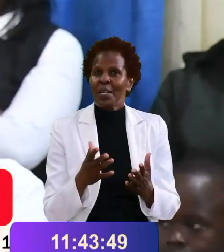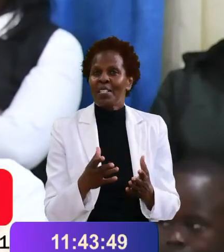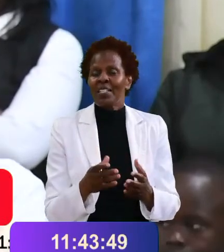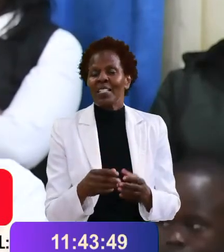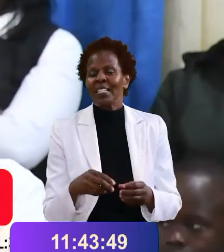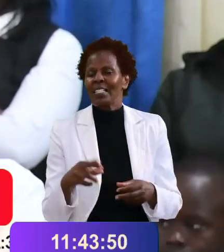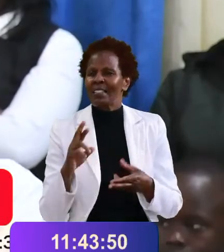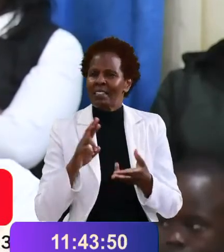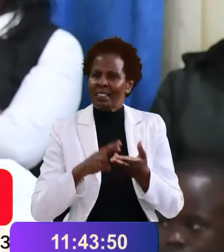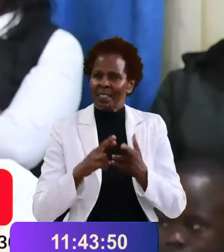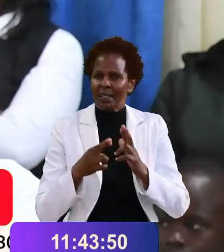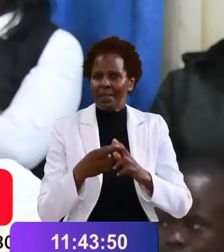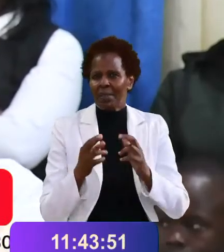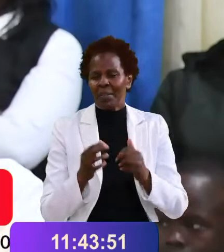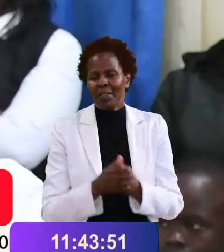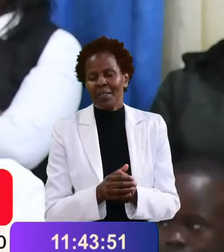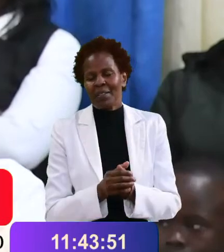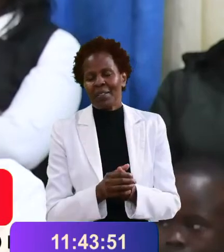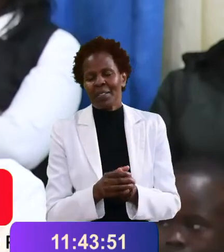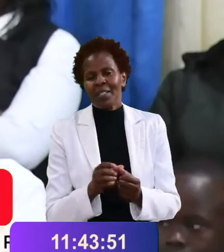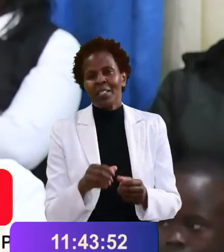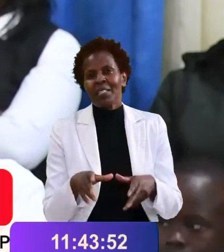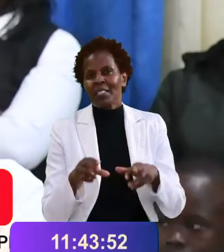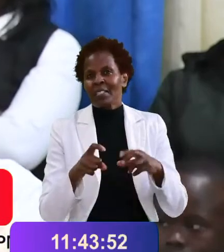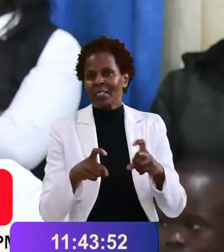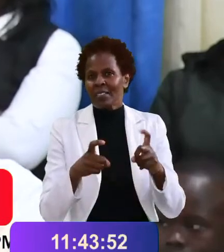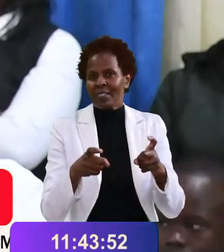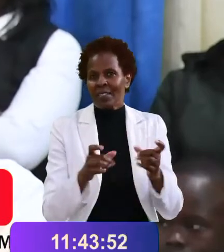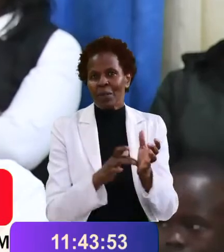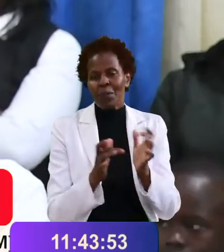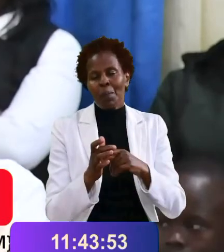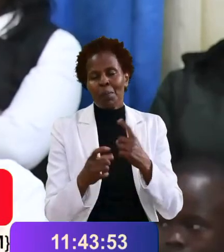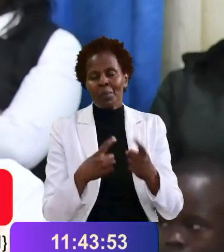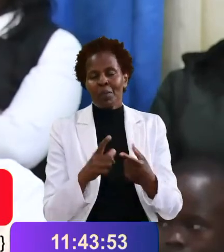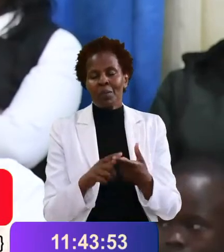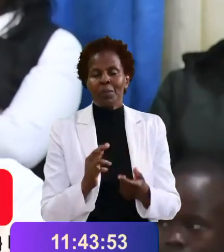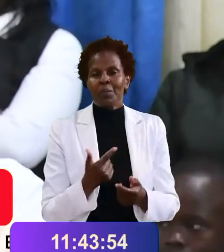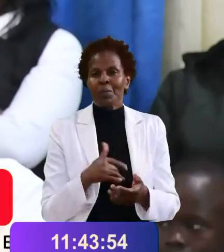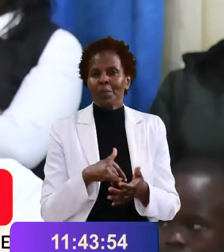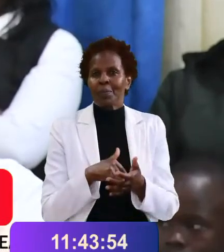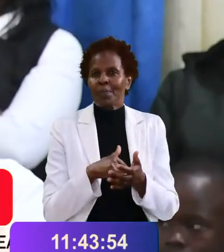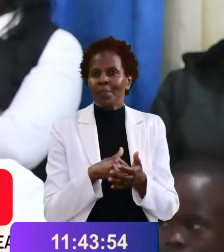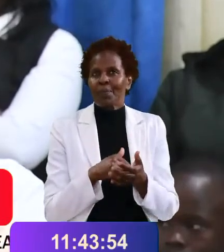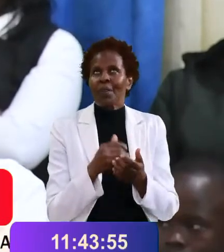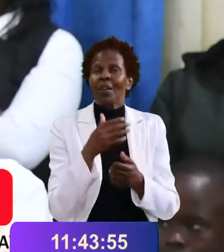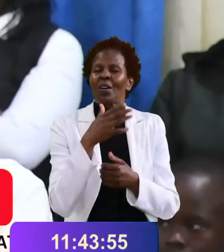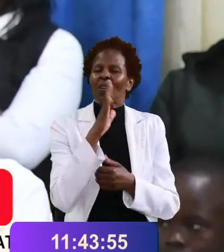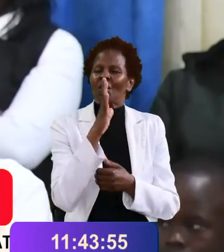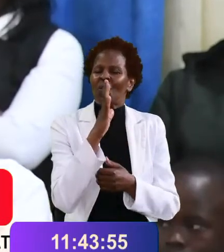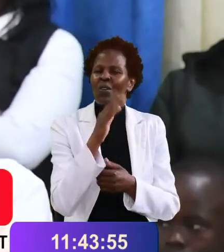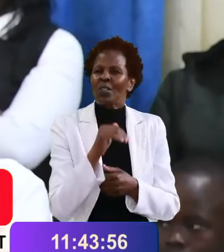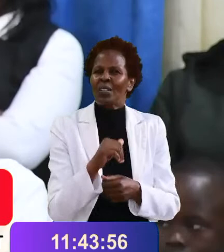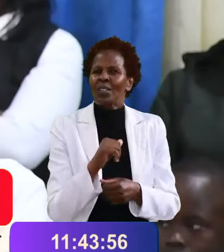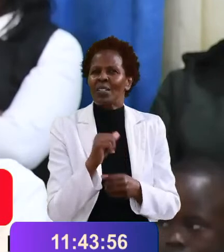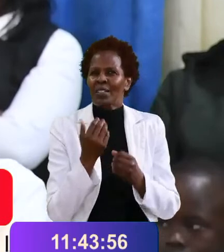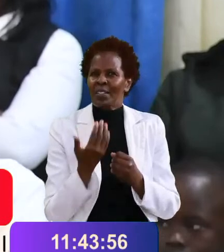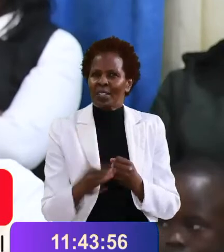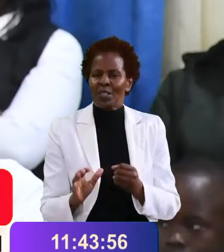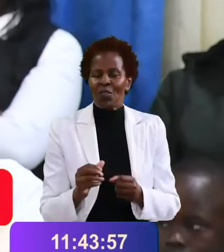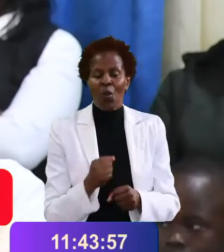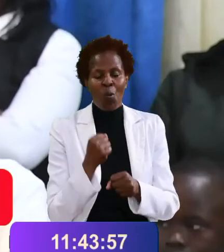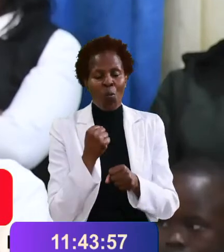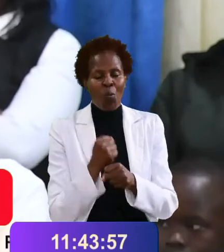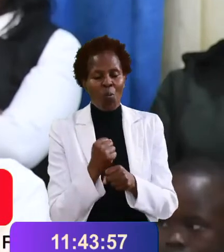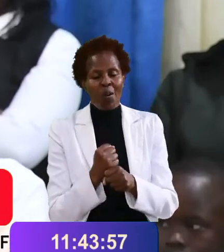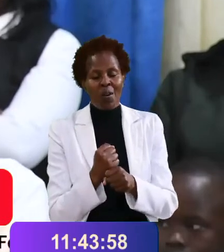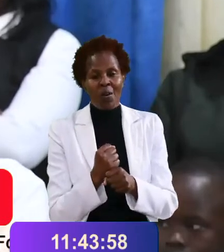alikuja na akatubu dhambi. Biblia inatuambia kwamba Mungu hawezi fanya kazi na ule